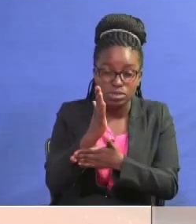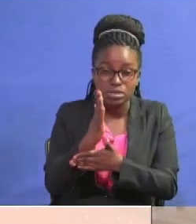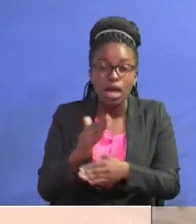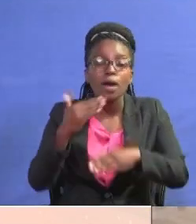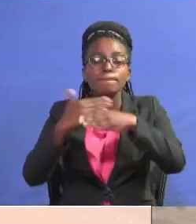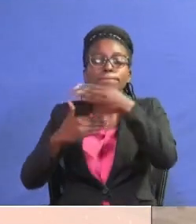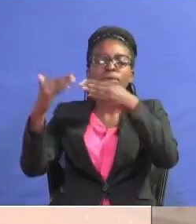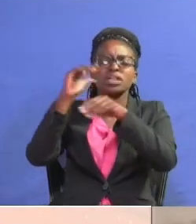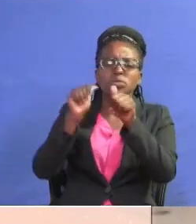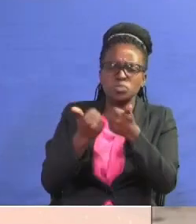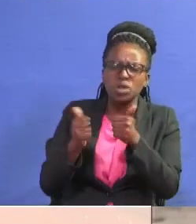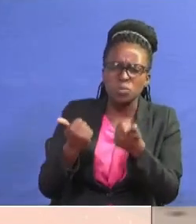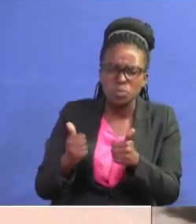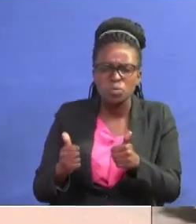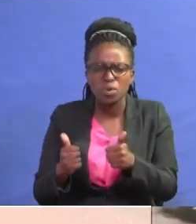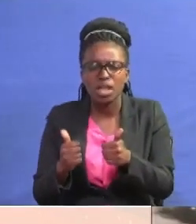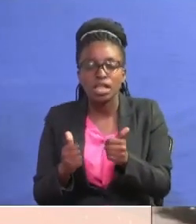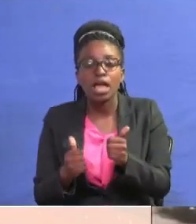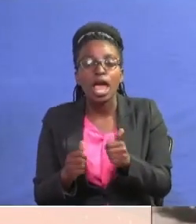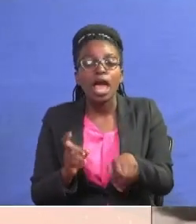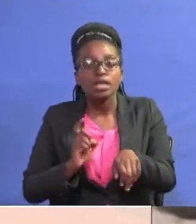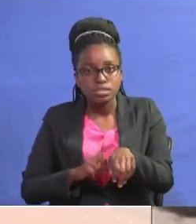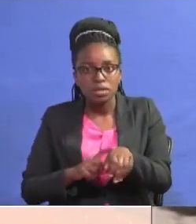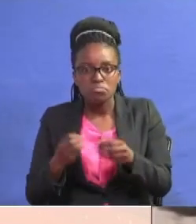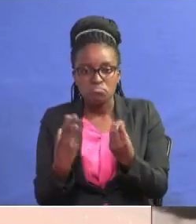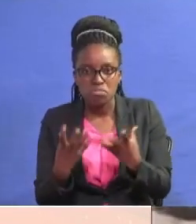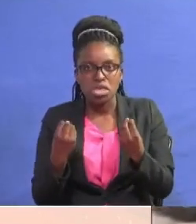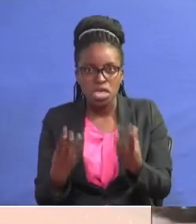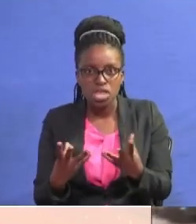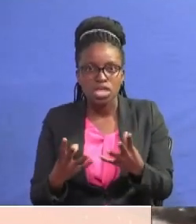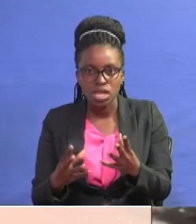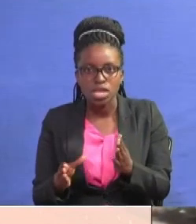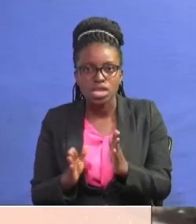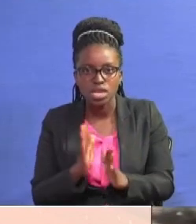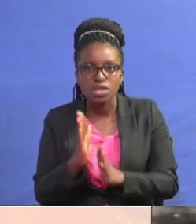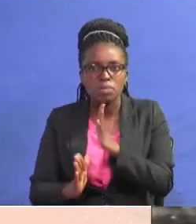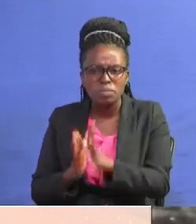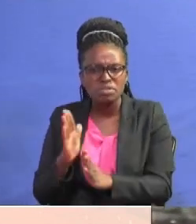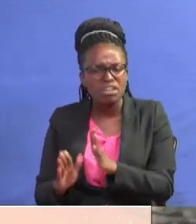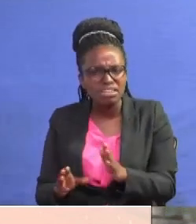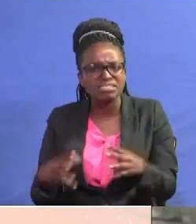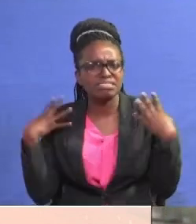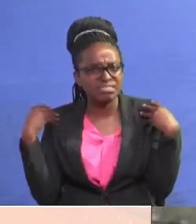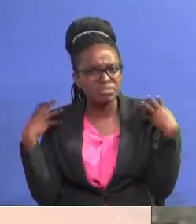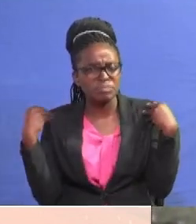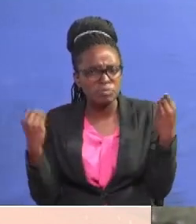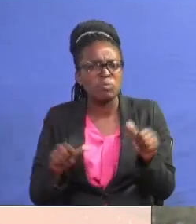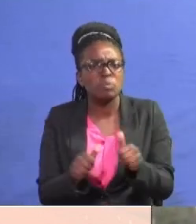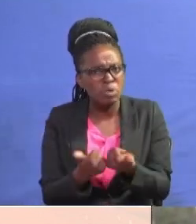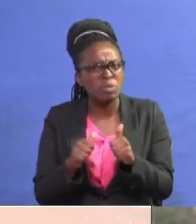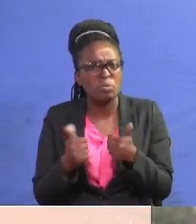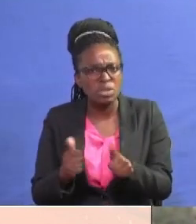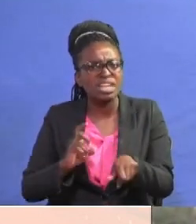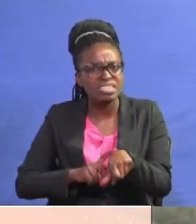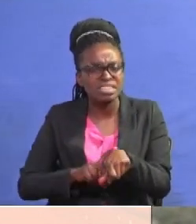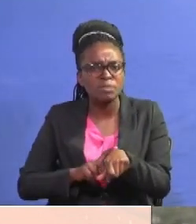ujenzi. Hata hivyo, wengi wameitazama zoezi la kufunguliwa kwa shule siku ya Jumatatu kama swala lililoharakishwa